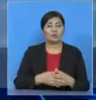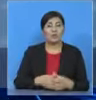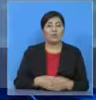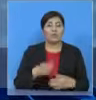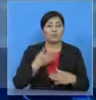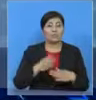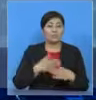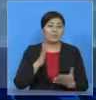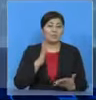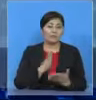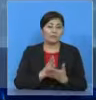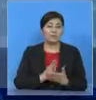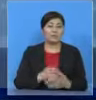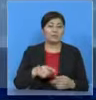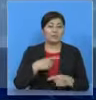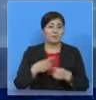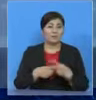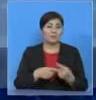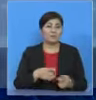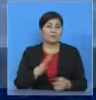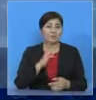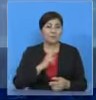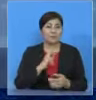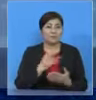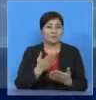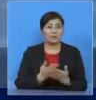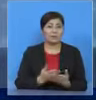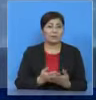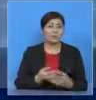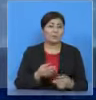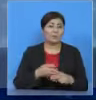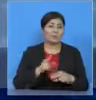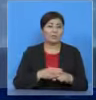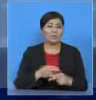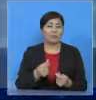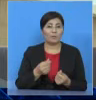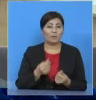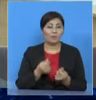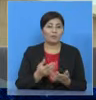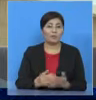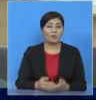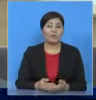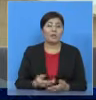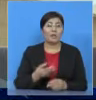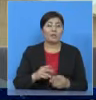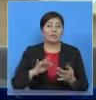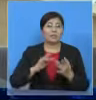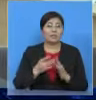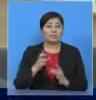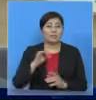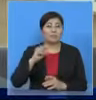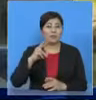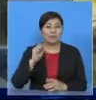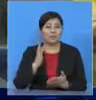из-за банковской системы, мол, вся их зарплата уходит на погашение долгов, и что поэтому никакого дохода не получают. Однако электронное